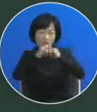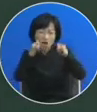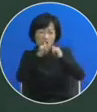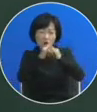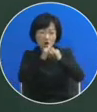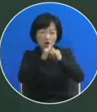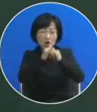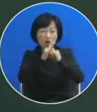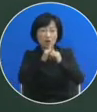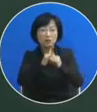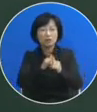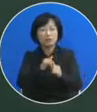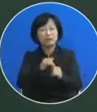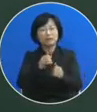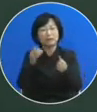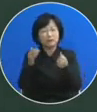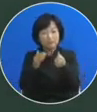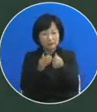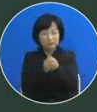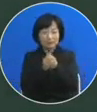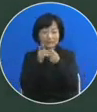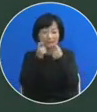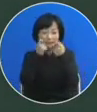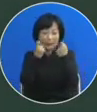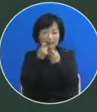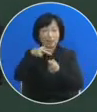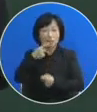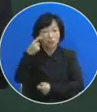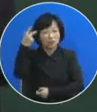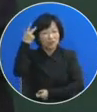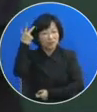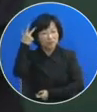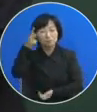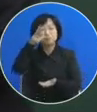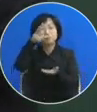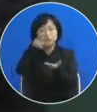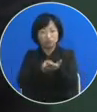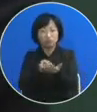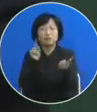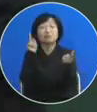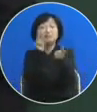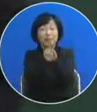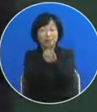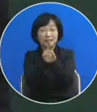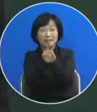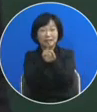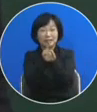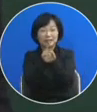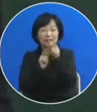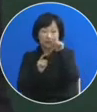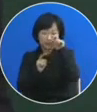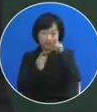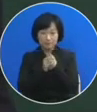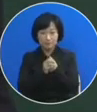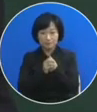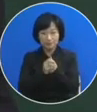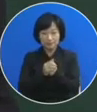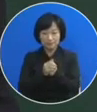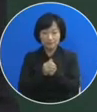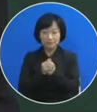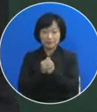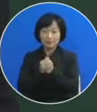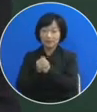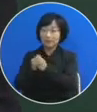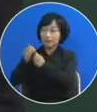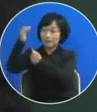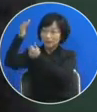정신을 좋을 수밖에 없어요. And the disaster and curse and worship war continues to crash in and mental illness has no choice but to arise. 하나님께서